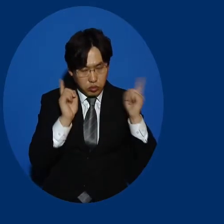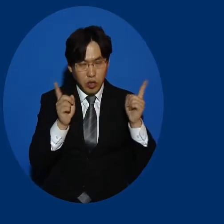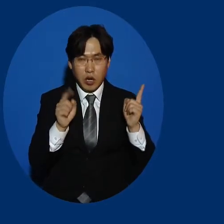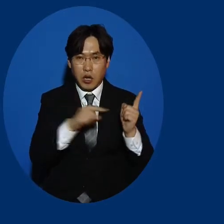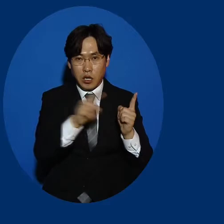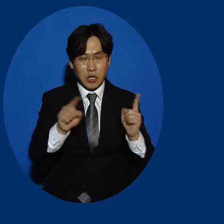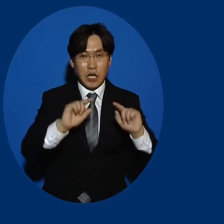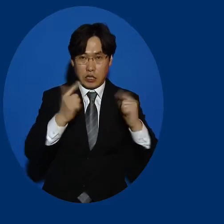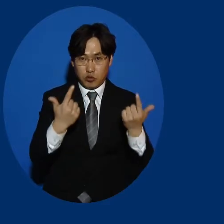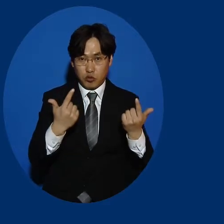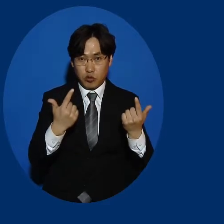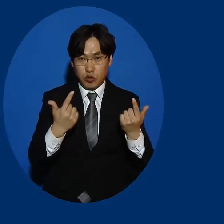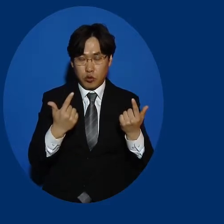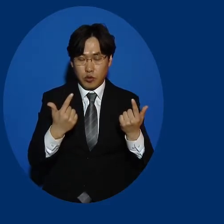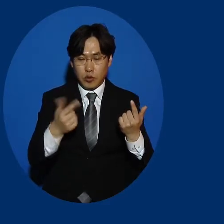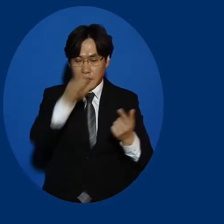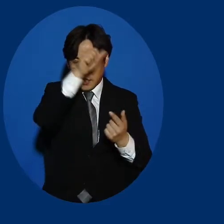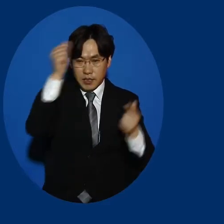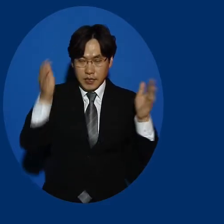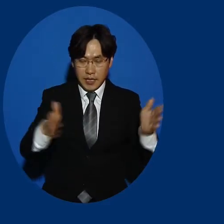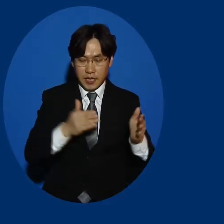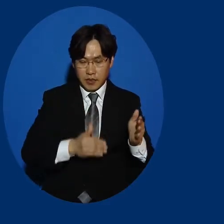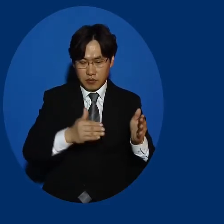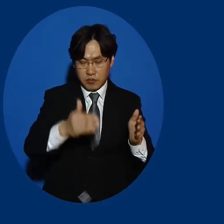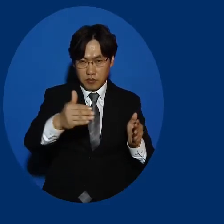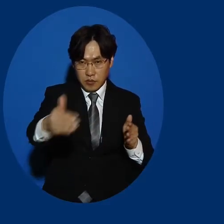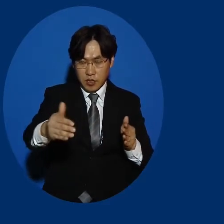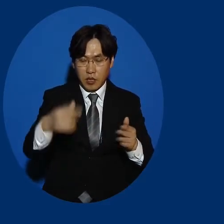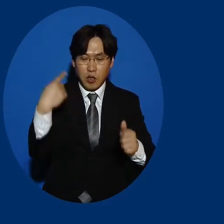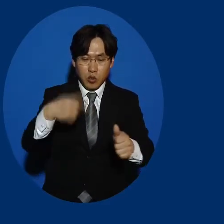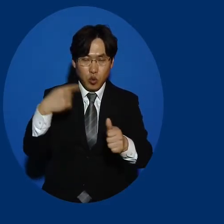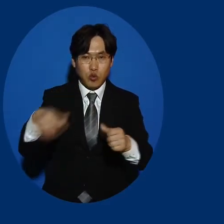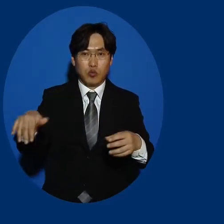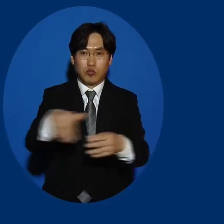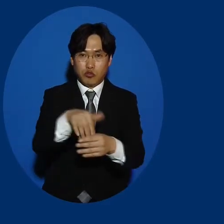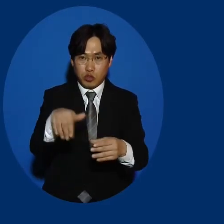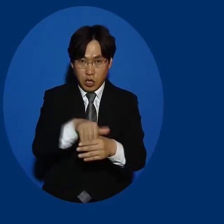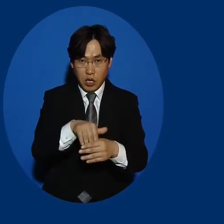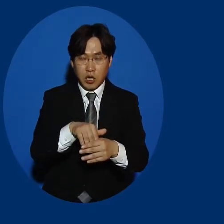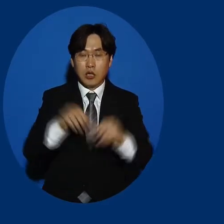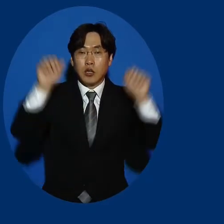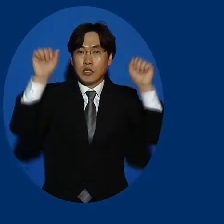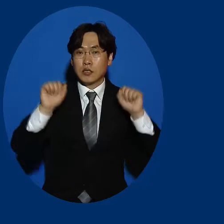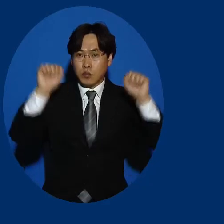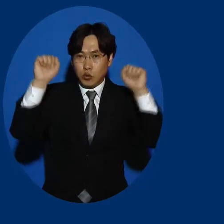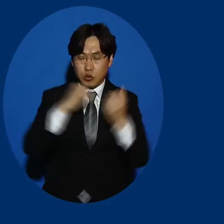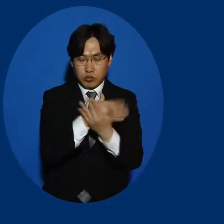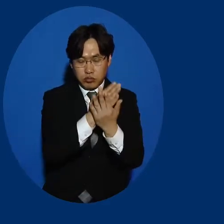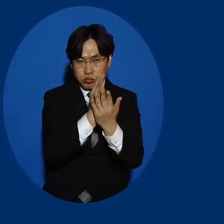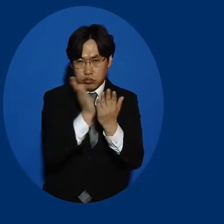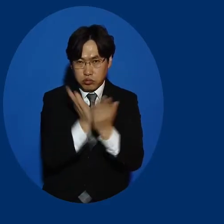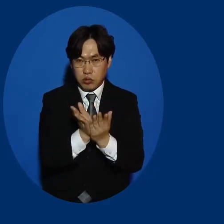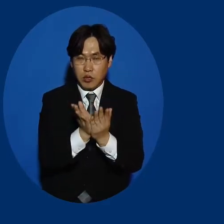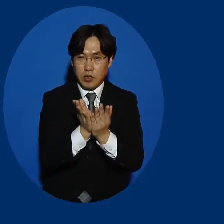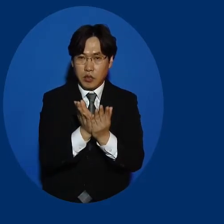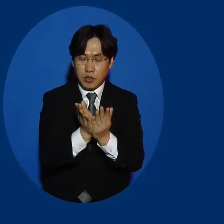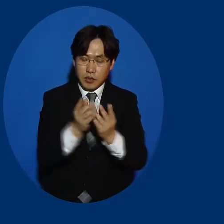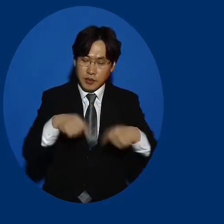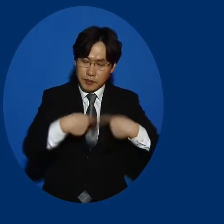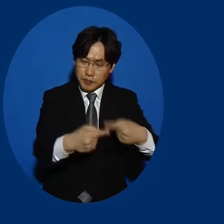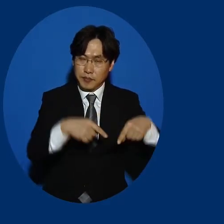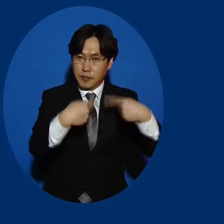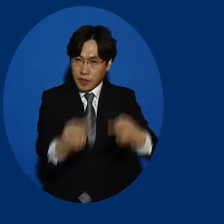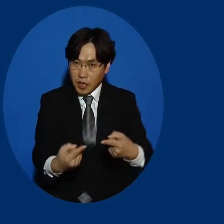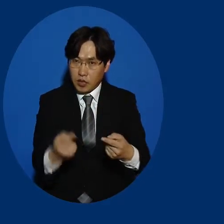이런 게 아니라 정말 생애를 통해서 교육이나 문화 그리고 스포츠 등의 다양한 기회에 친숙해질 수